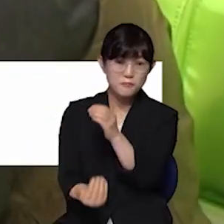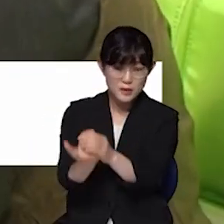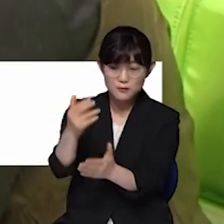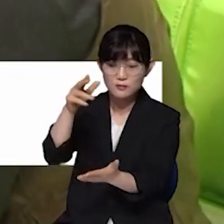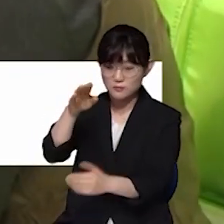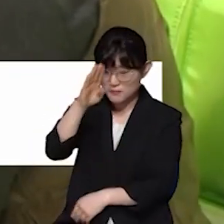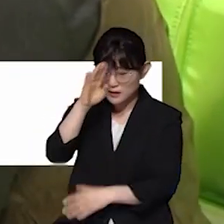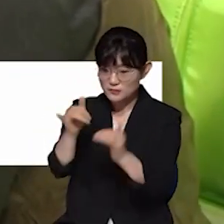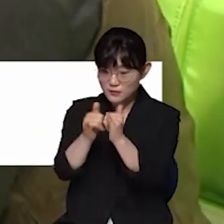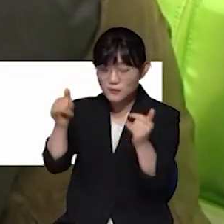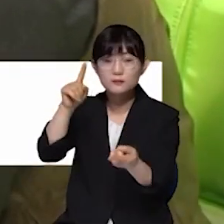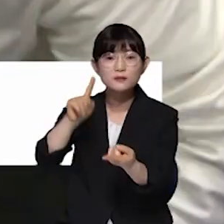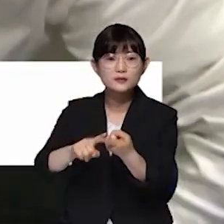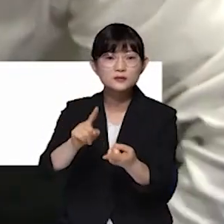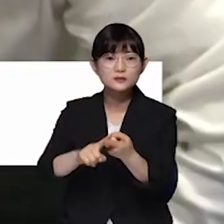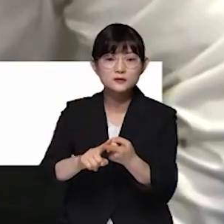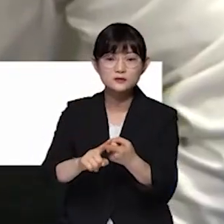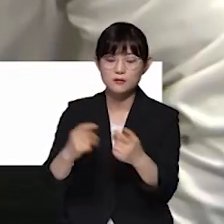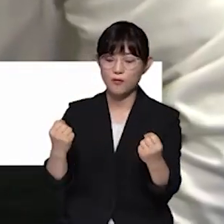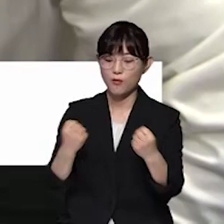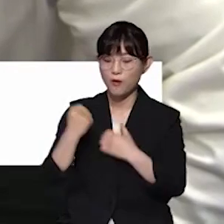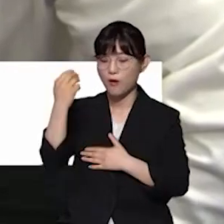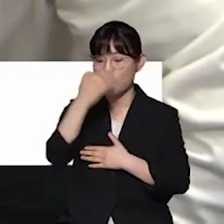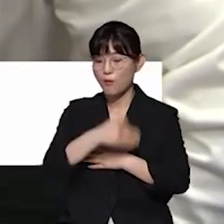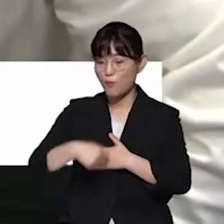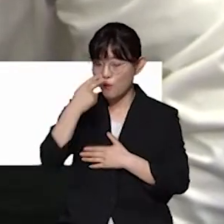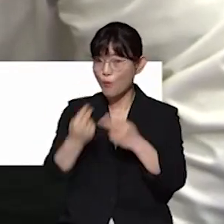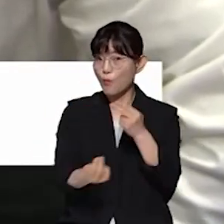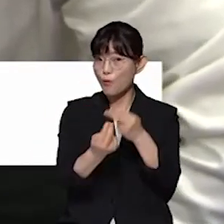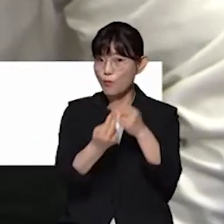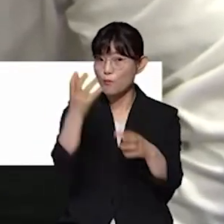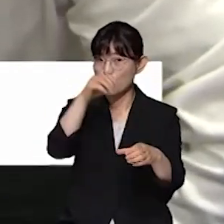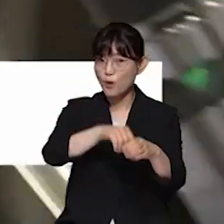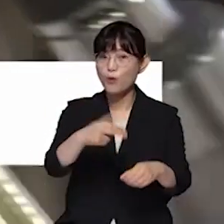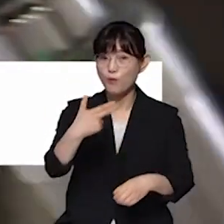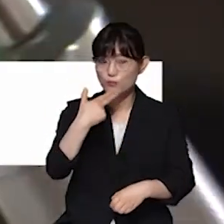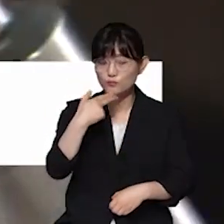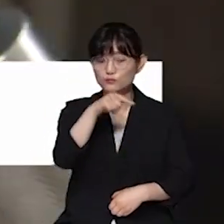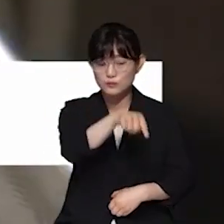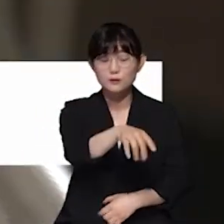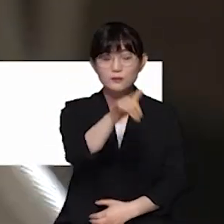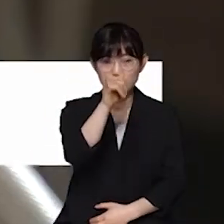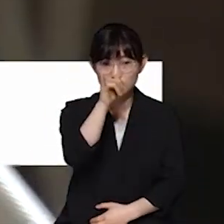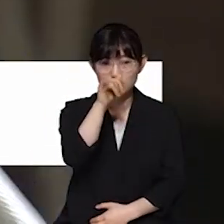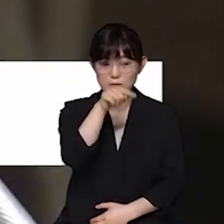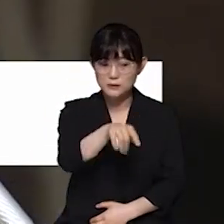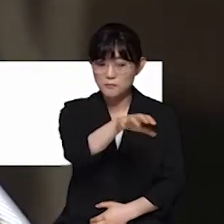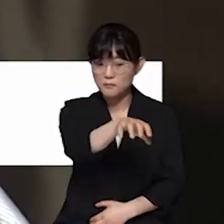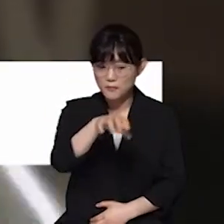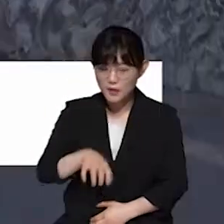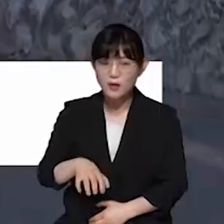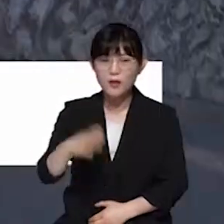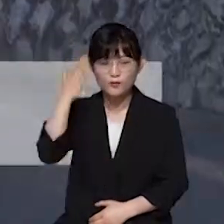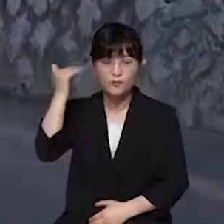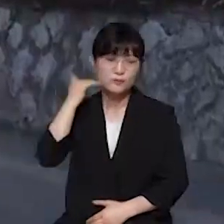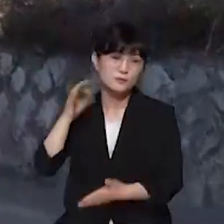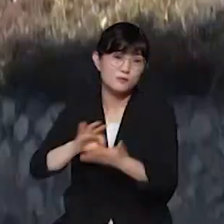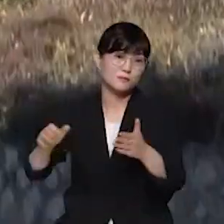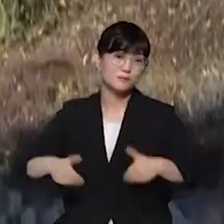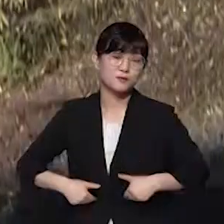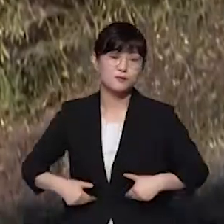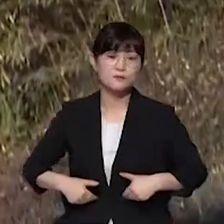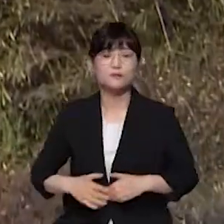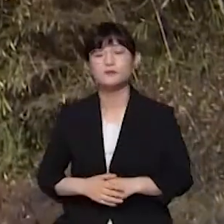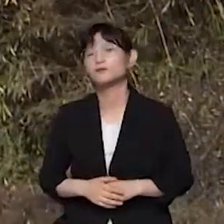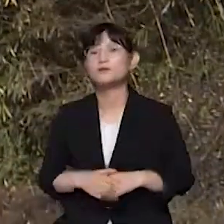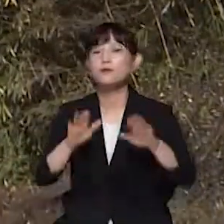대해서 건강보험을 적용을 안 하는 제도가 있습니다. 우리나라에서도 제도 도입이 시급하다고 생각합니다. 실제로